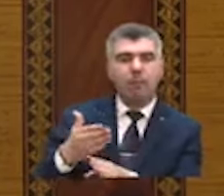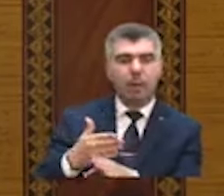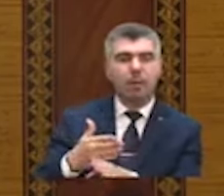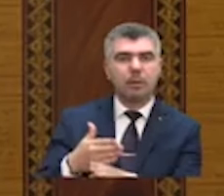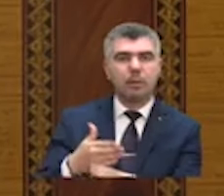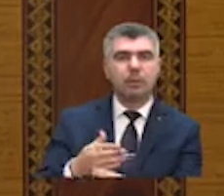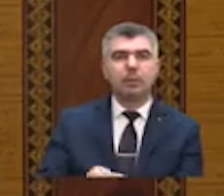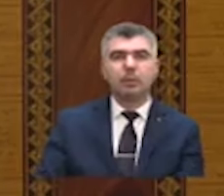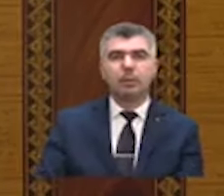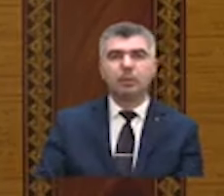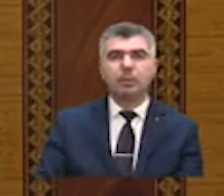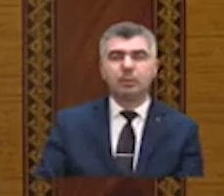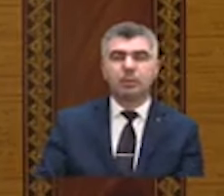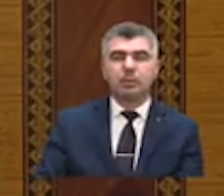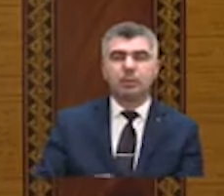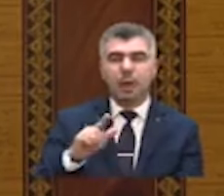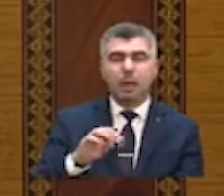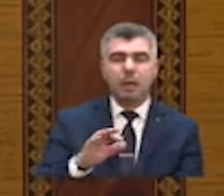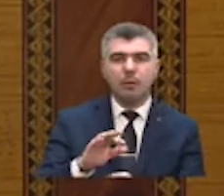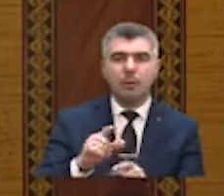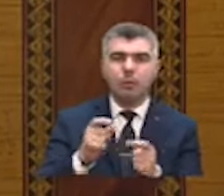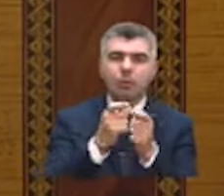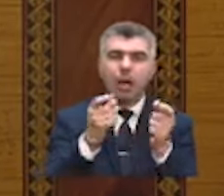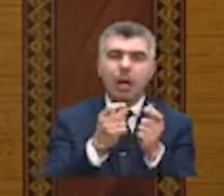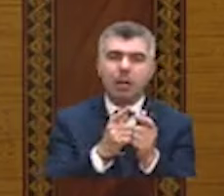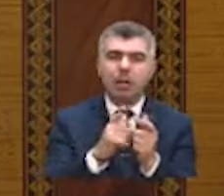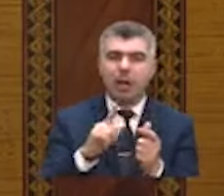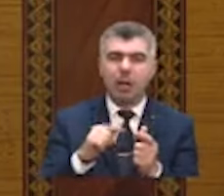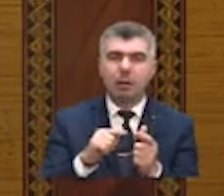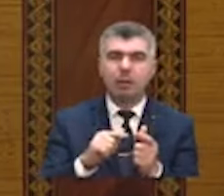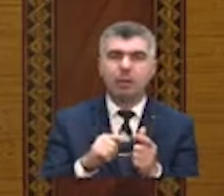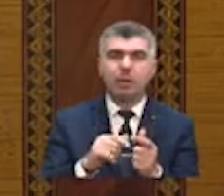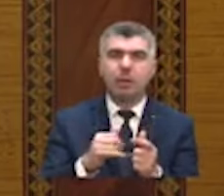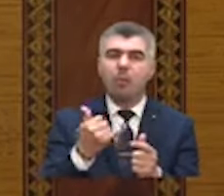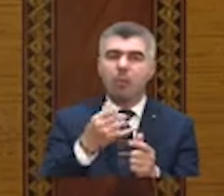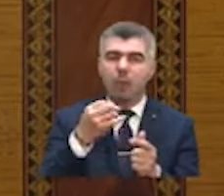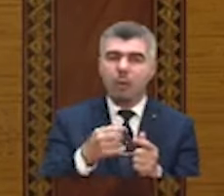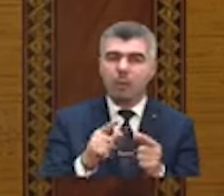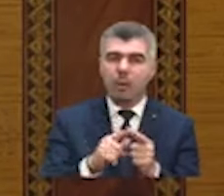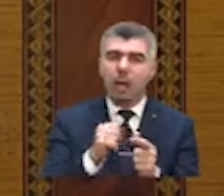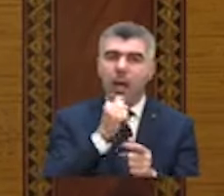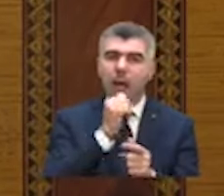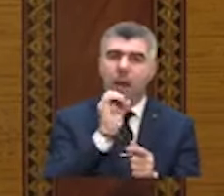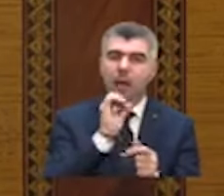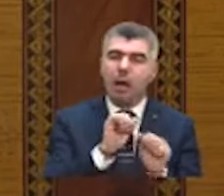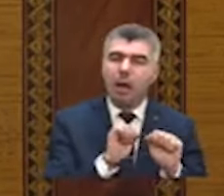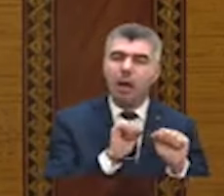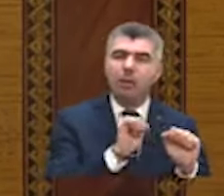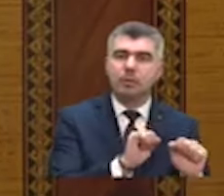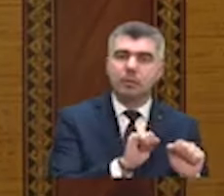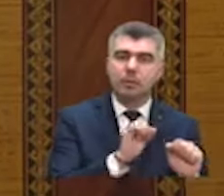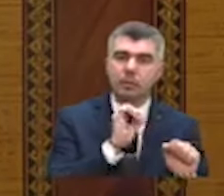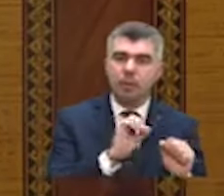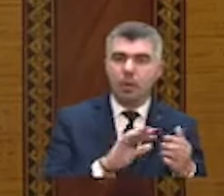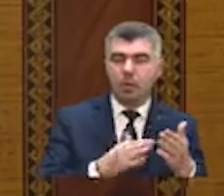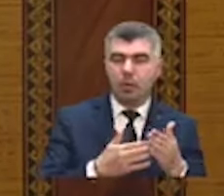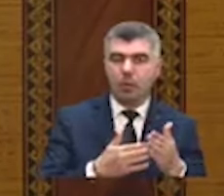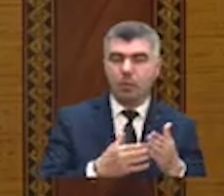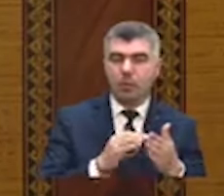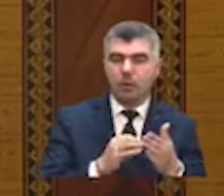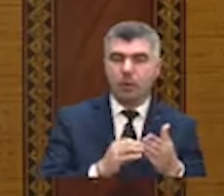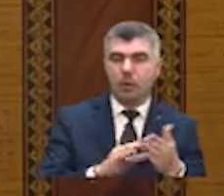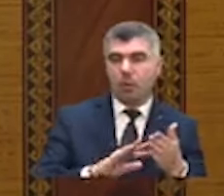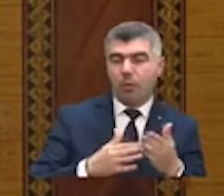بانه مكتب الدراسات يا ريت انتما اللي تكلفت بقطاع الماء ل كنت ذاكشي لقيت ديال ذاك مكتب